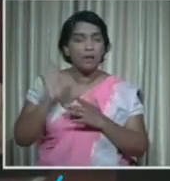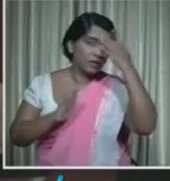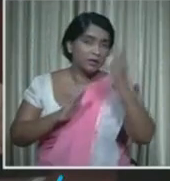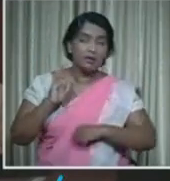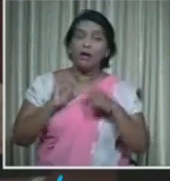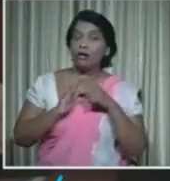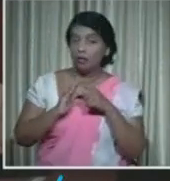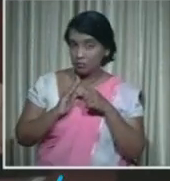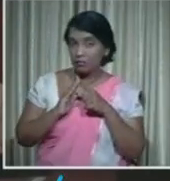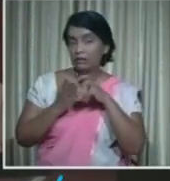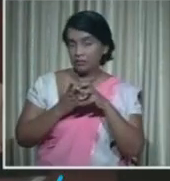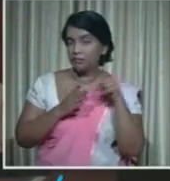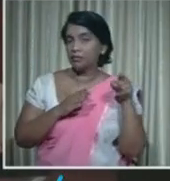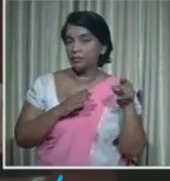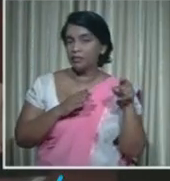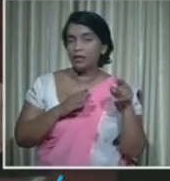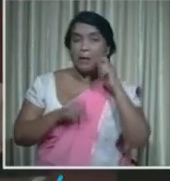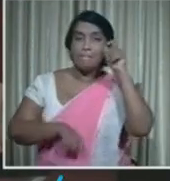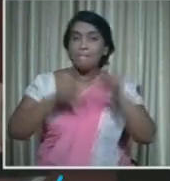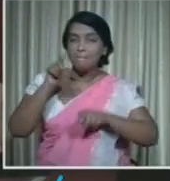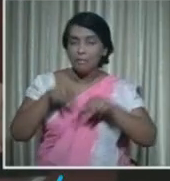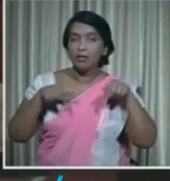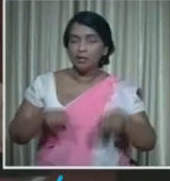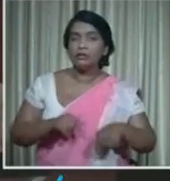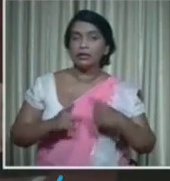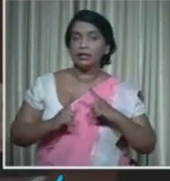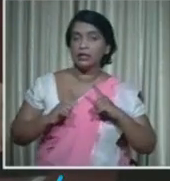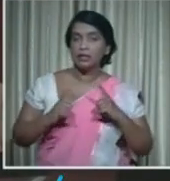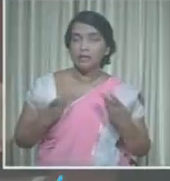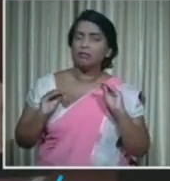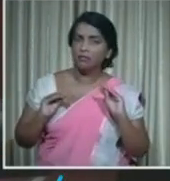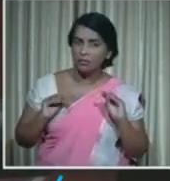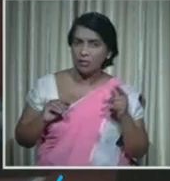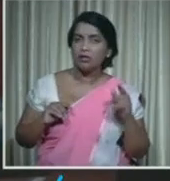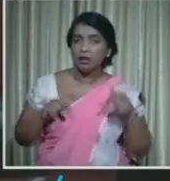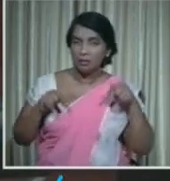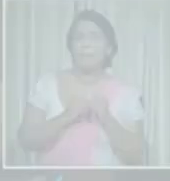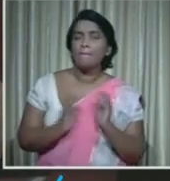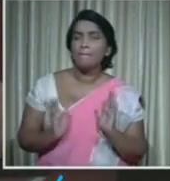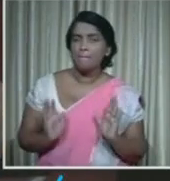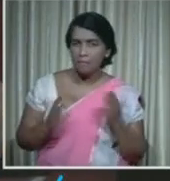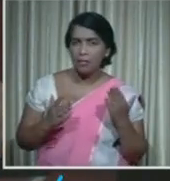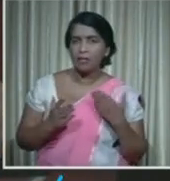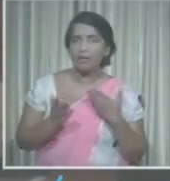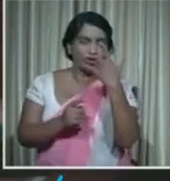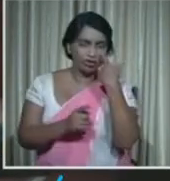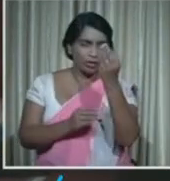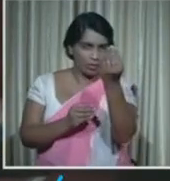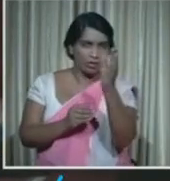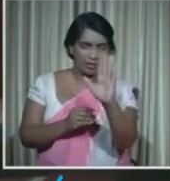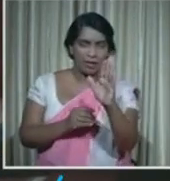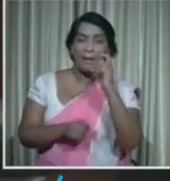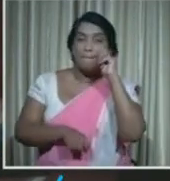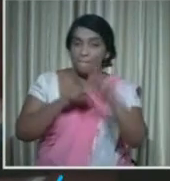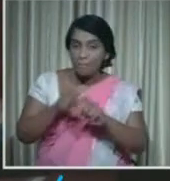යාපනයේ යන දිස්ත්‍රික්කවලින් දැන් ජනතාව මේ රටේ ජීවත් වෙන්නට බැරියයි කියලා. දැනට සුළු ප්‍රමාණයක් ඉන්දියාව කරා යන්නේ.